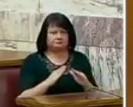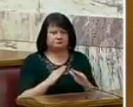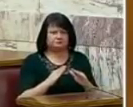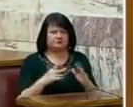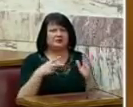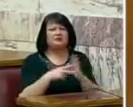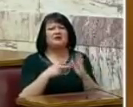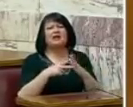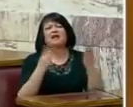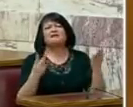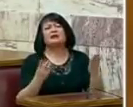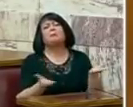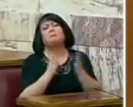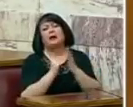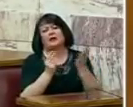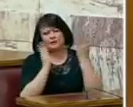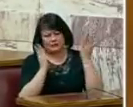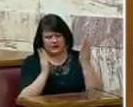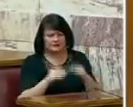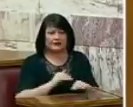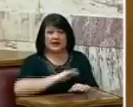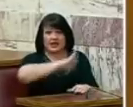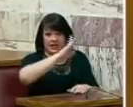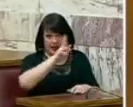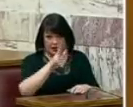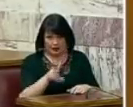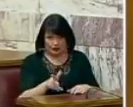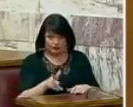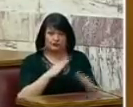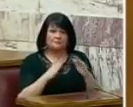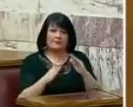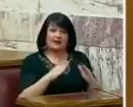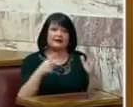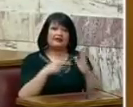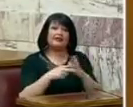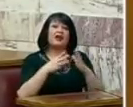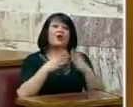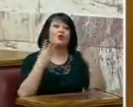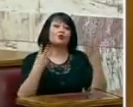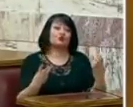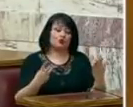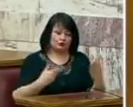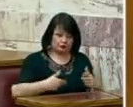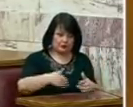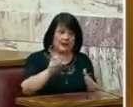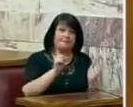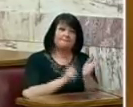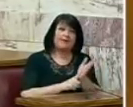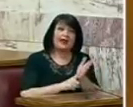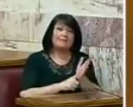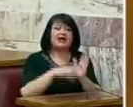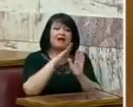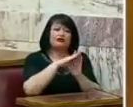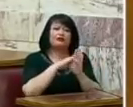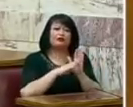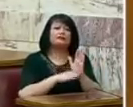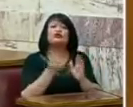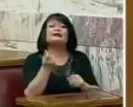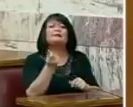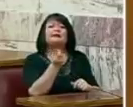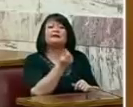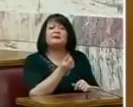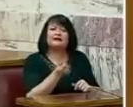17, ας πούμε, μέχρι το Μάρτι του 18 πρέπει να έχουν πάρει τιμή και να